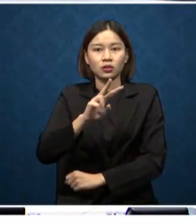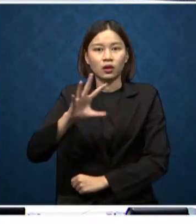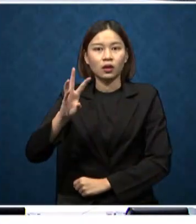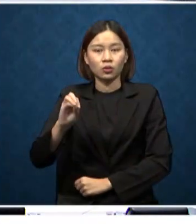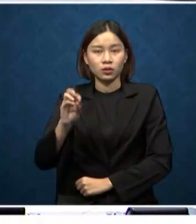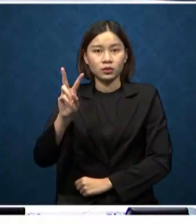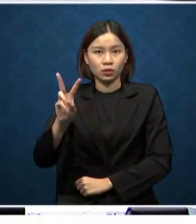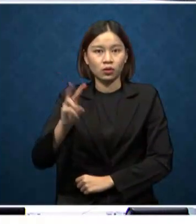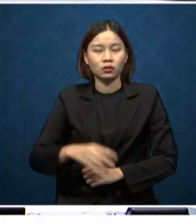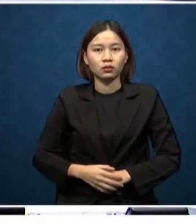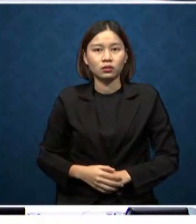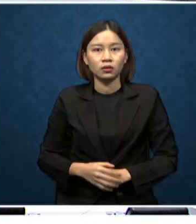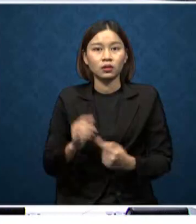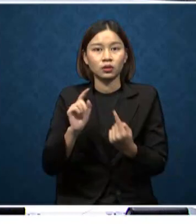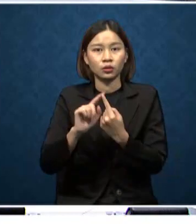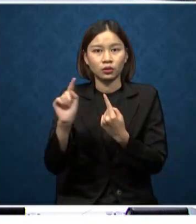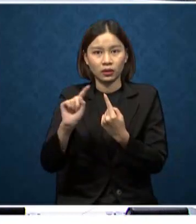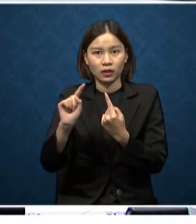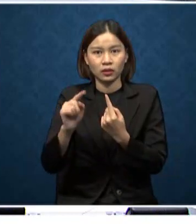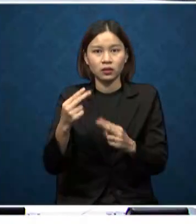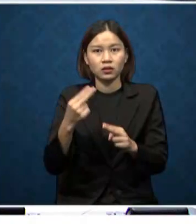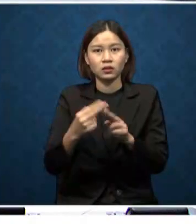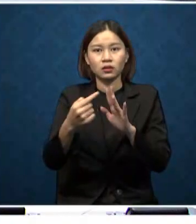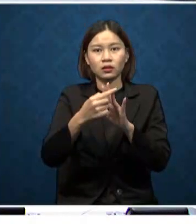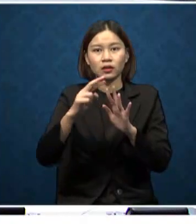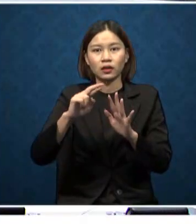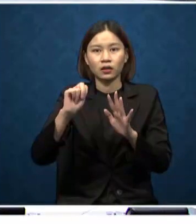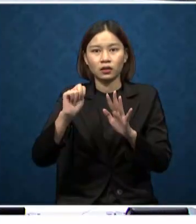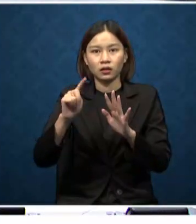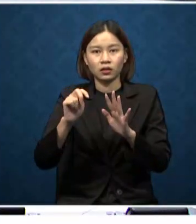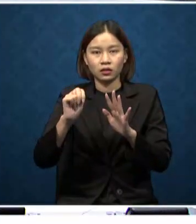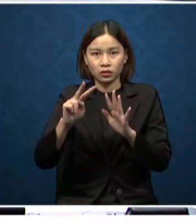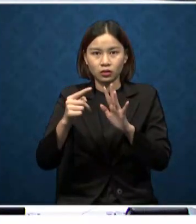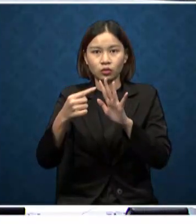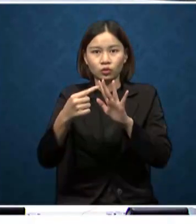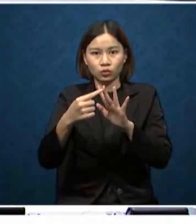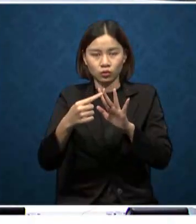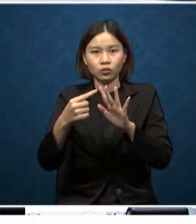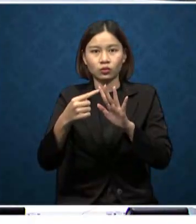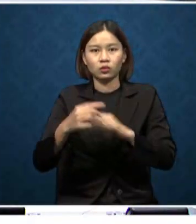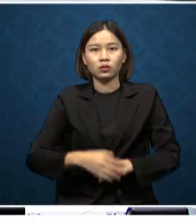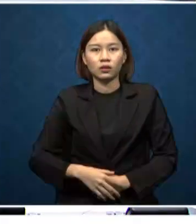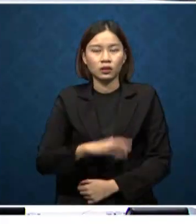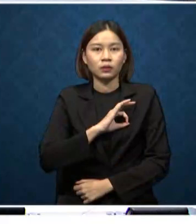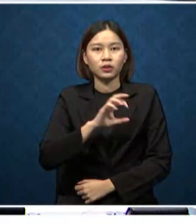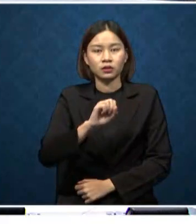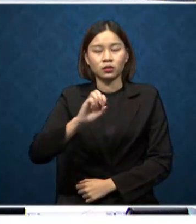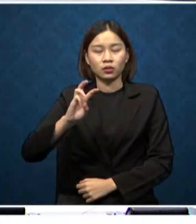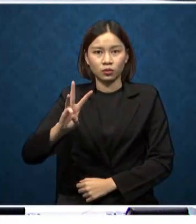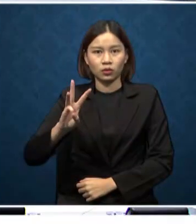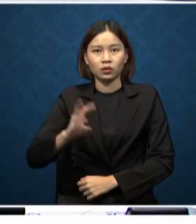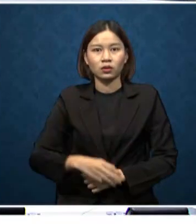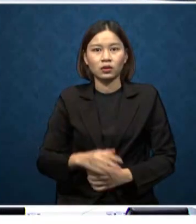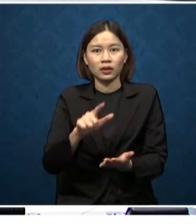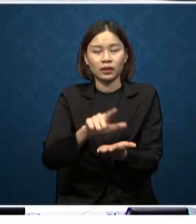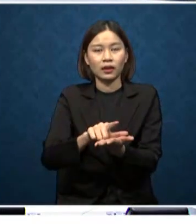2562เนื่องด้วยนางสาวเรนูตังคาจีวางกูลสมาชิกวุฒิสภาได้ล